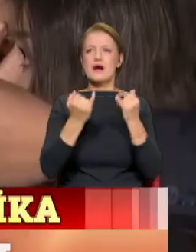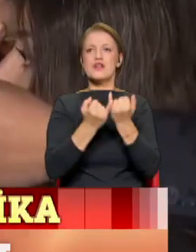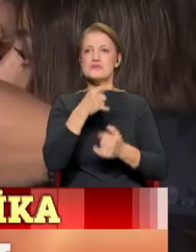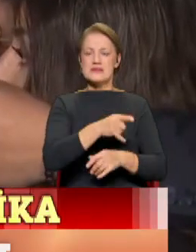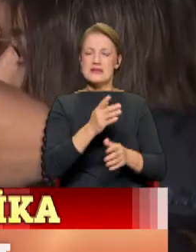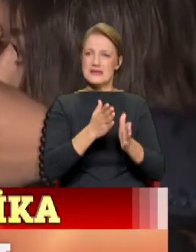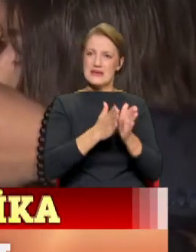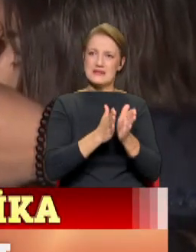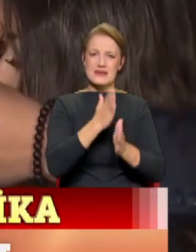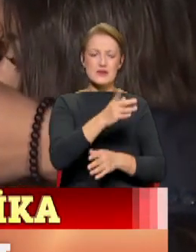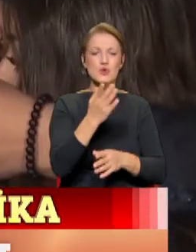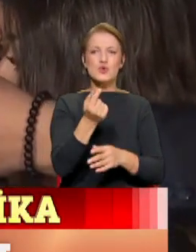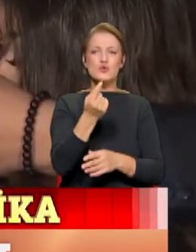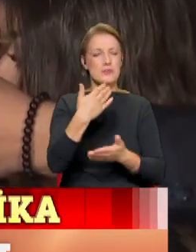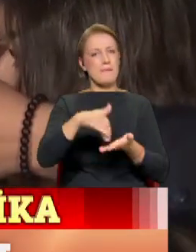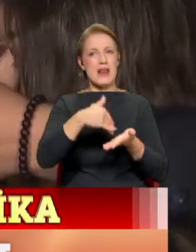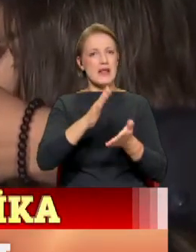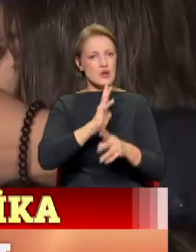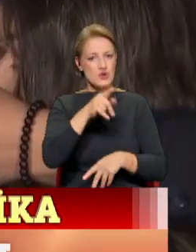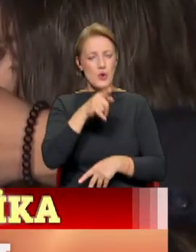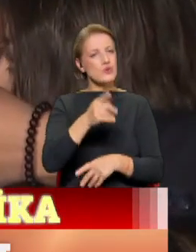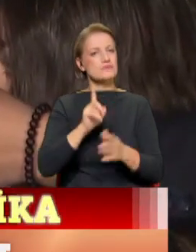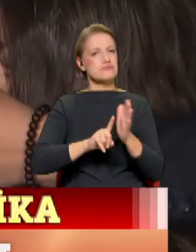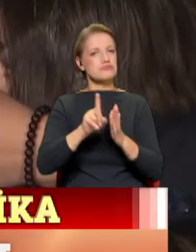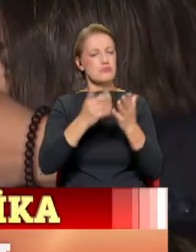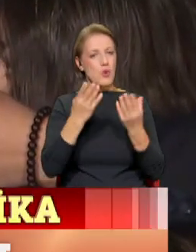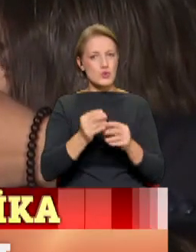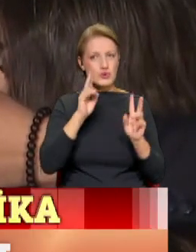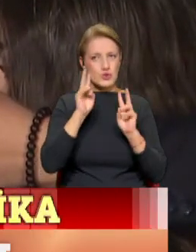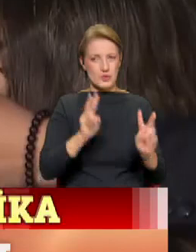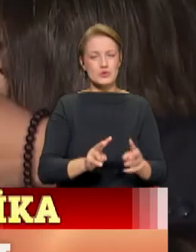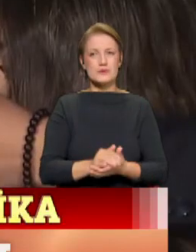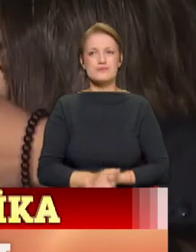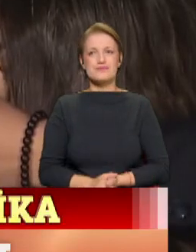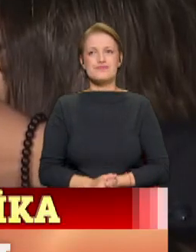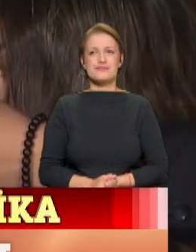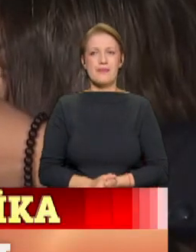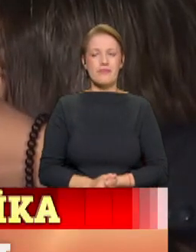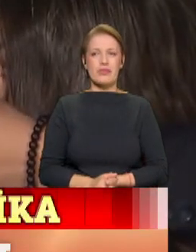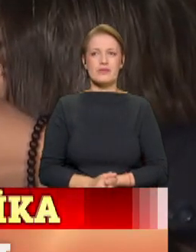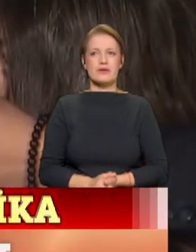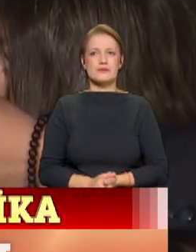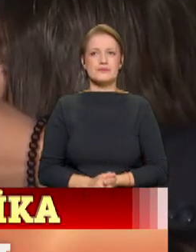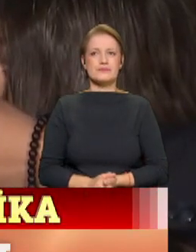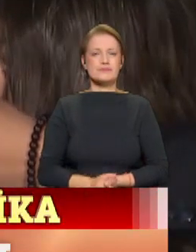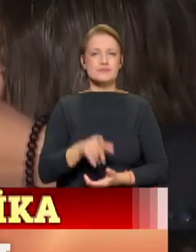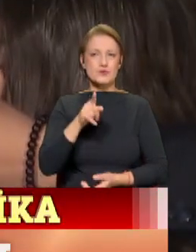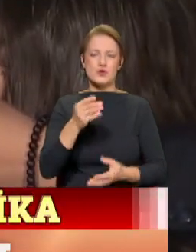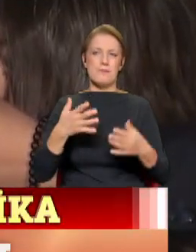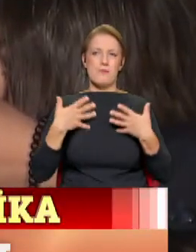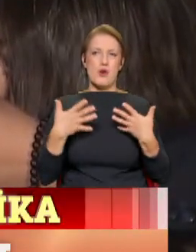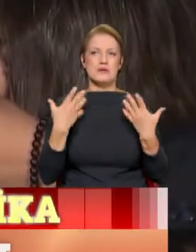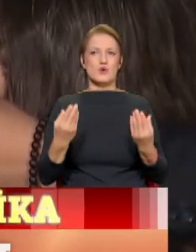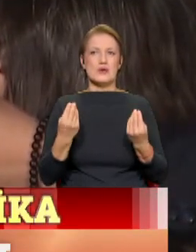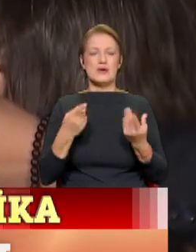Eee küçük bir operasyon geçirdi Onun da gayet başarılı olduğunu Eee öğrendik Onun da Moralı Çok